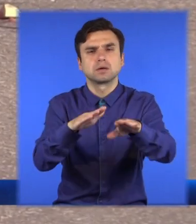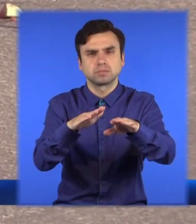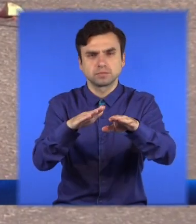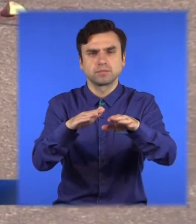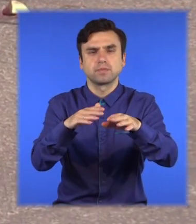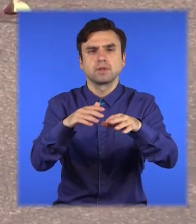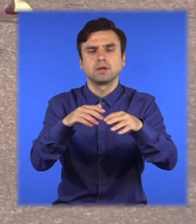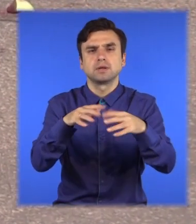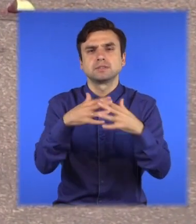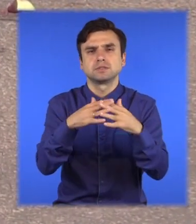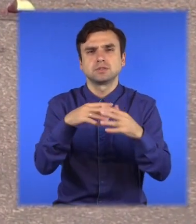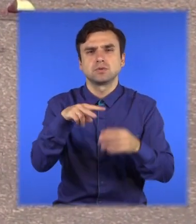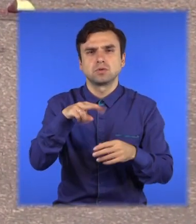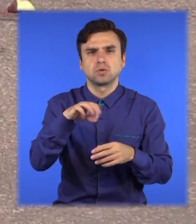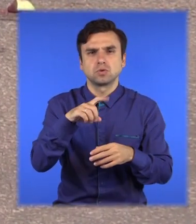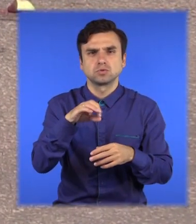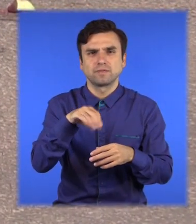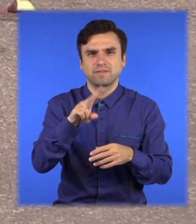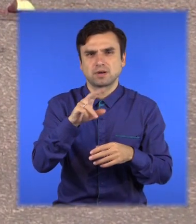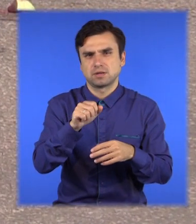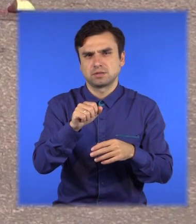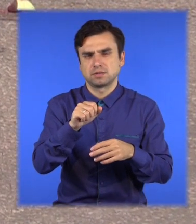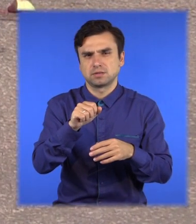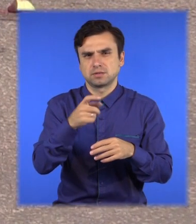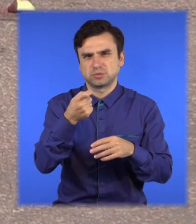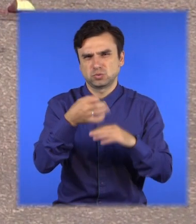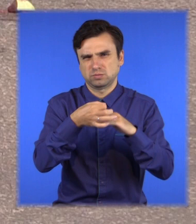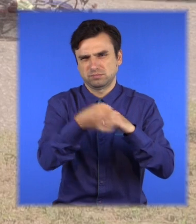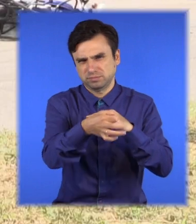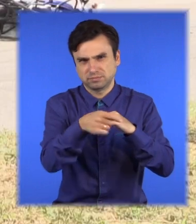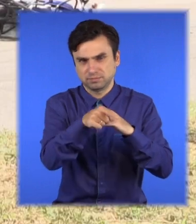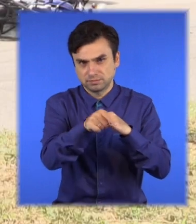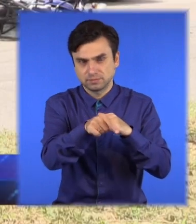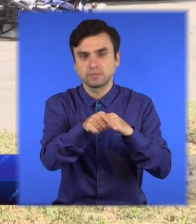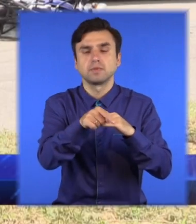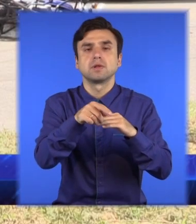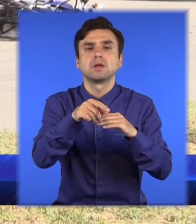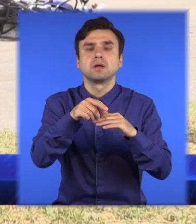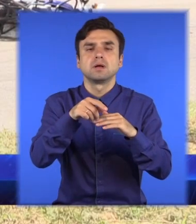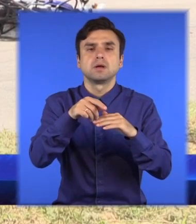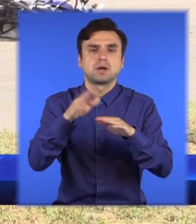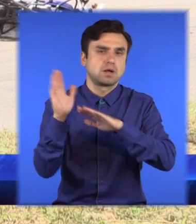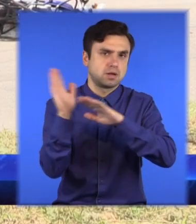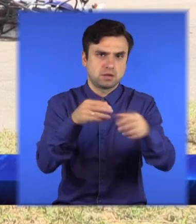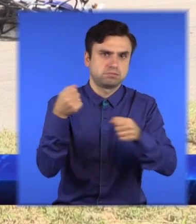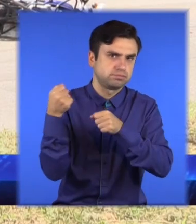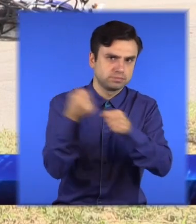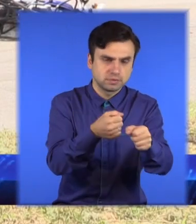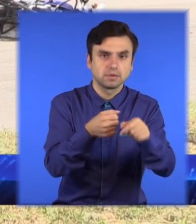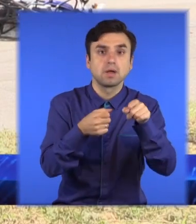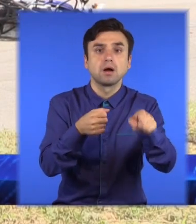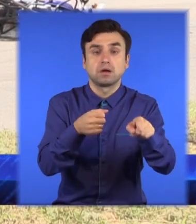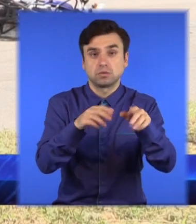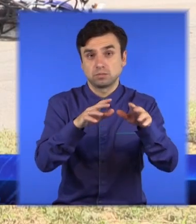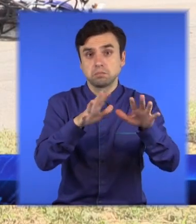працювали поліцейські, саме вони встановлять причини аварії і винних у ній. Полиция так само видела, как и я, как